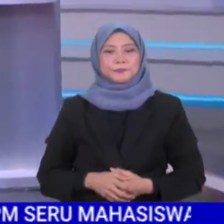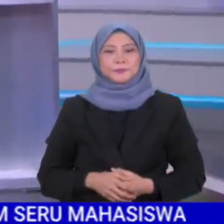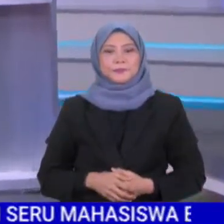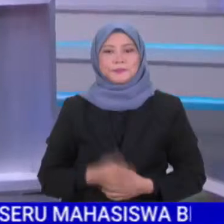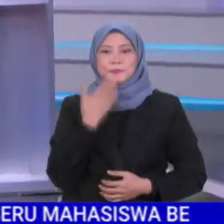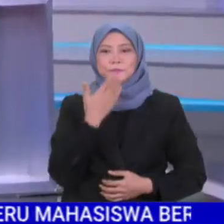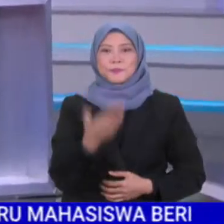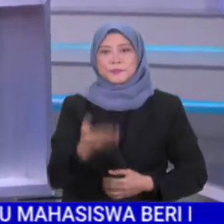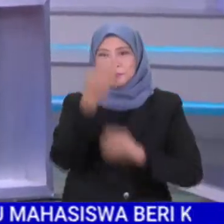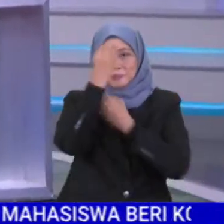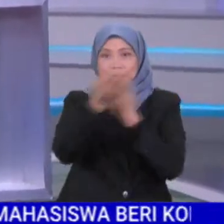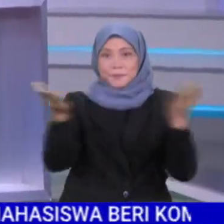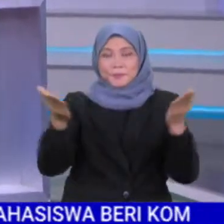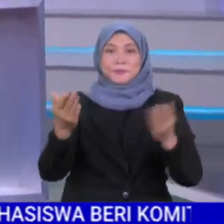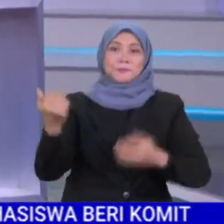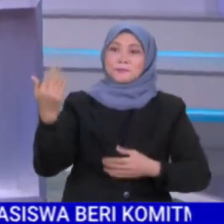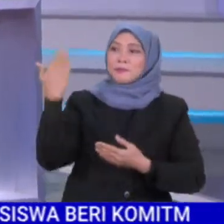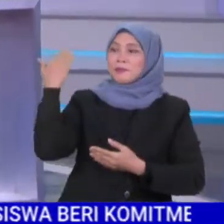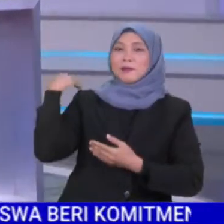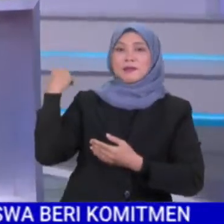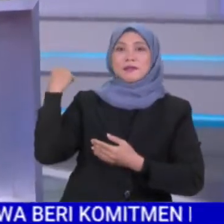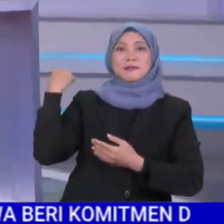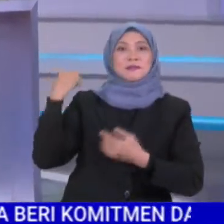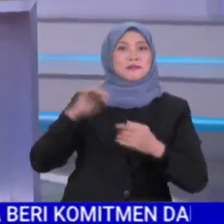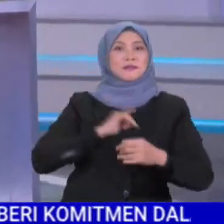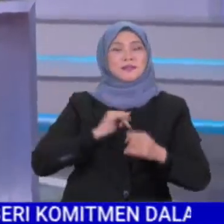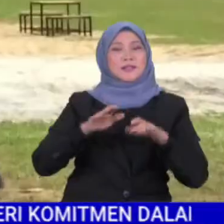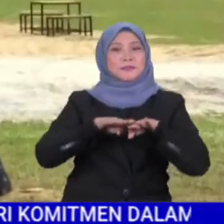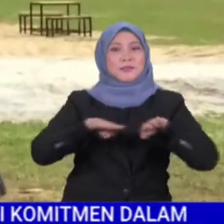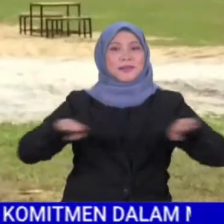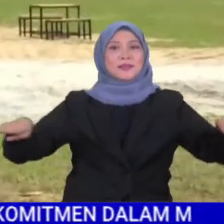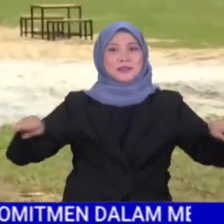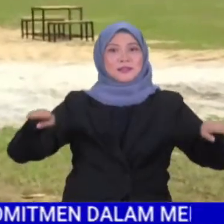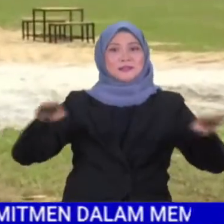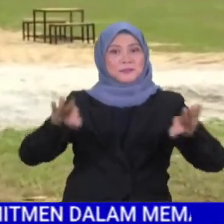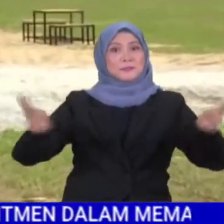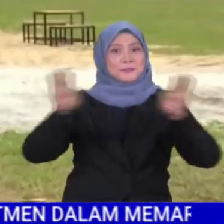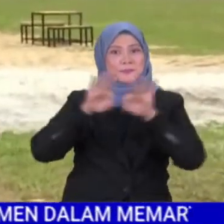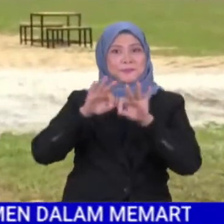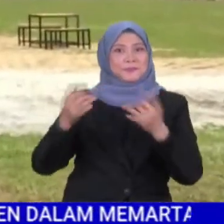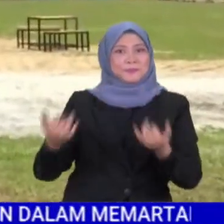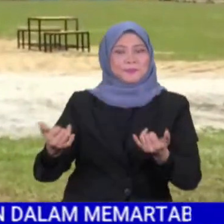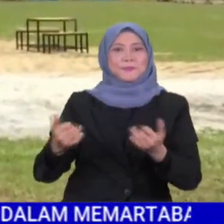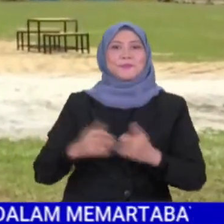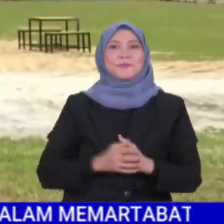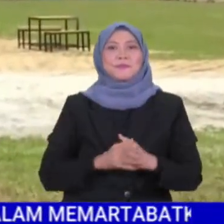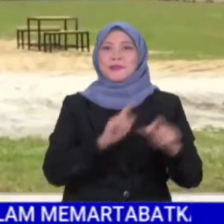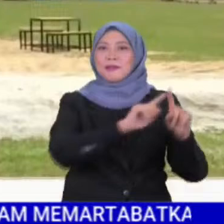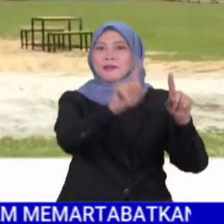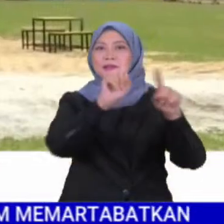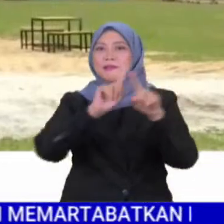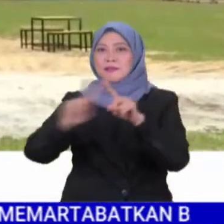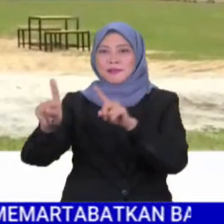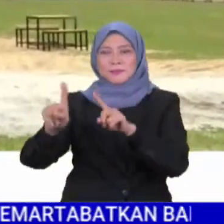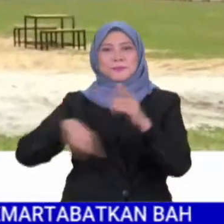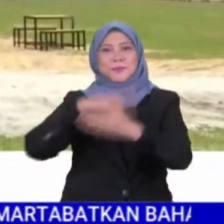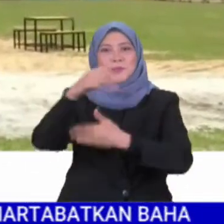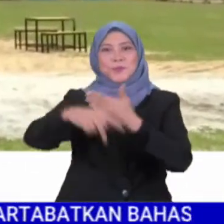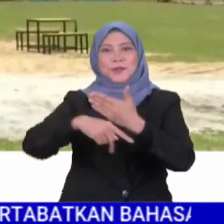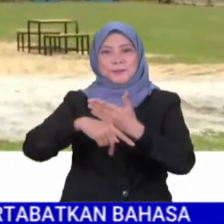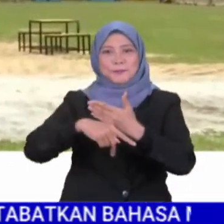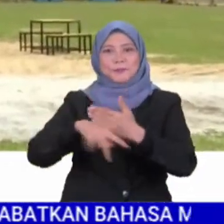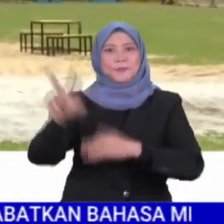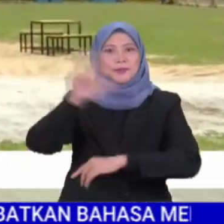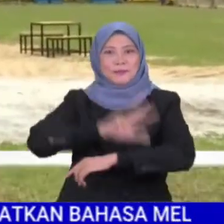Baik, terima kasih untuk makluman. Di belakang saya ini adalah merupakan pentas utama bagi berlangsungnya pelbagai acara menarik sepanjang